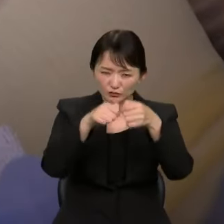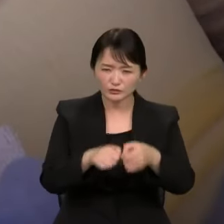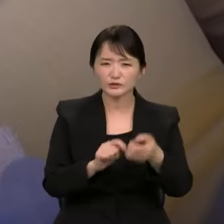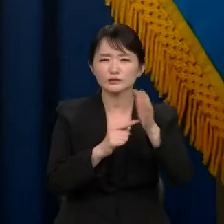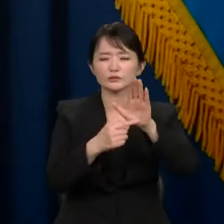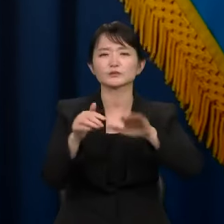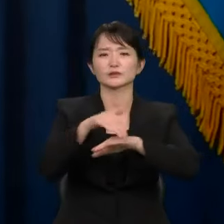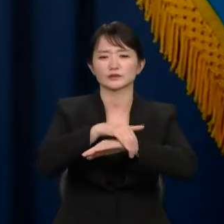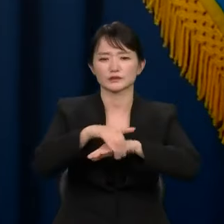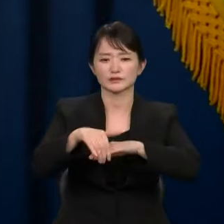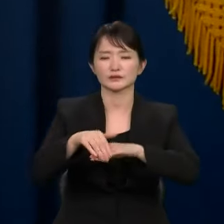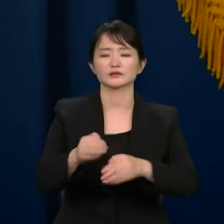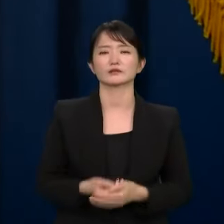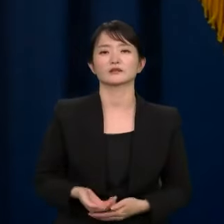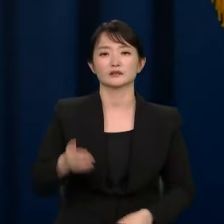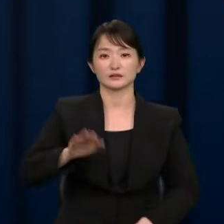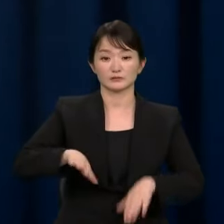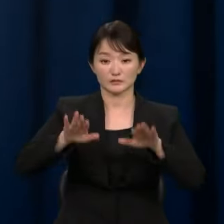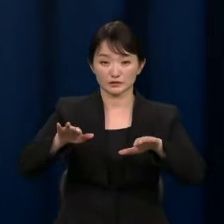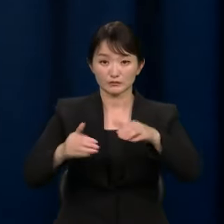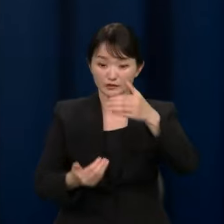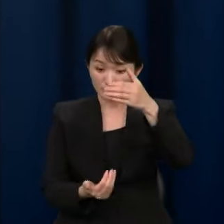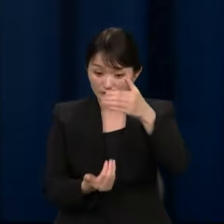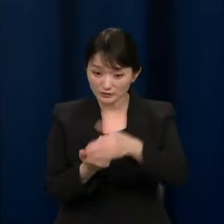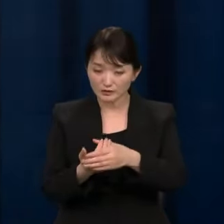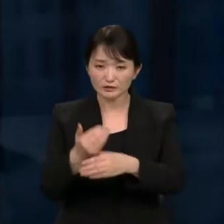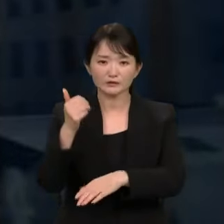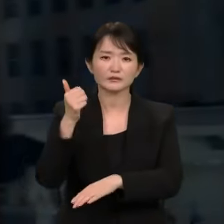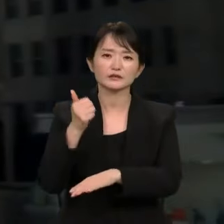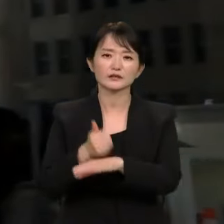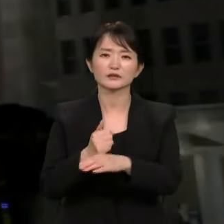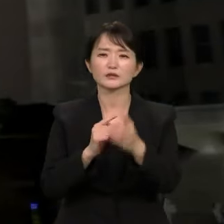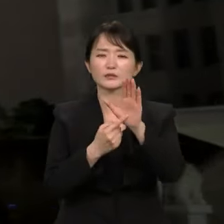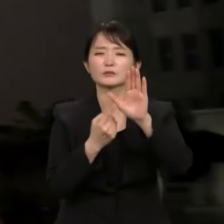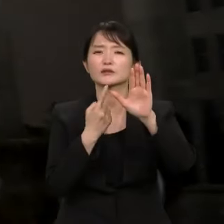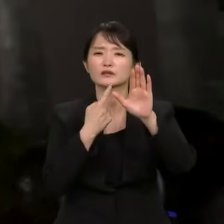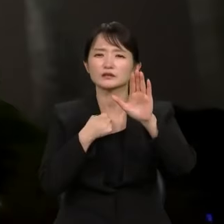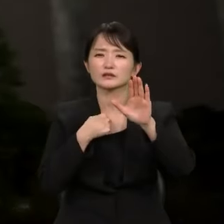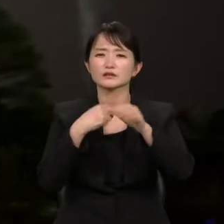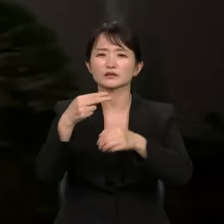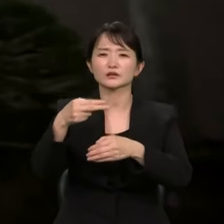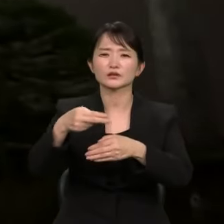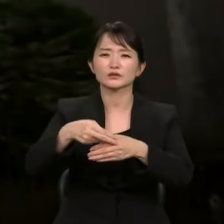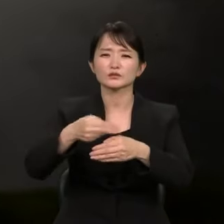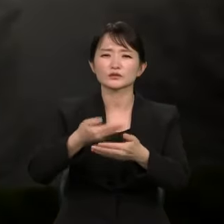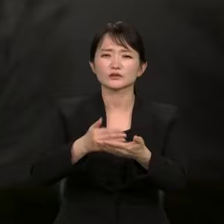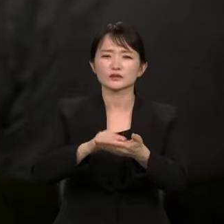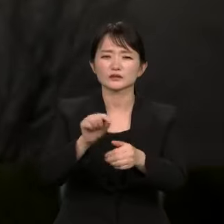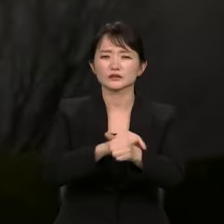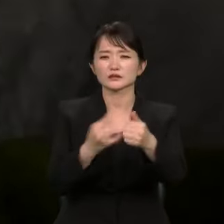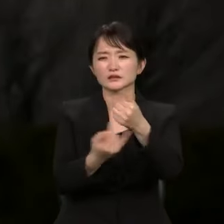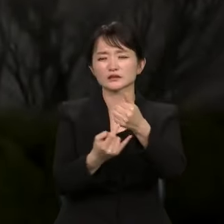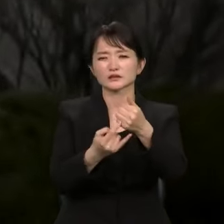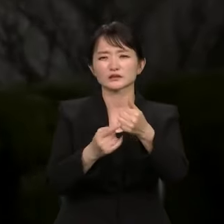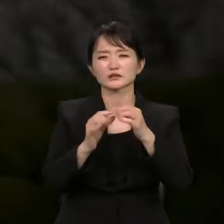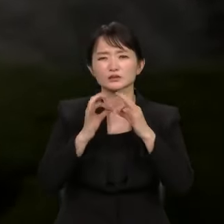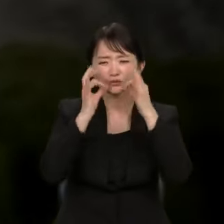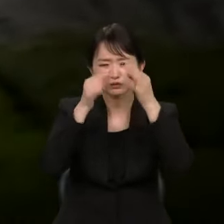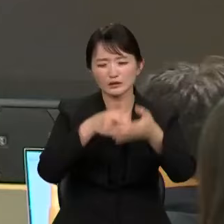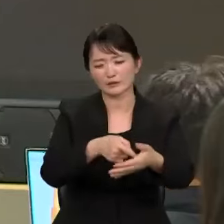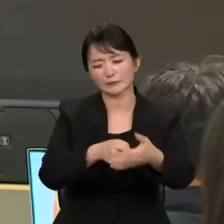예정이었습니다. 하지만 이번 사태로 성과를 내보려던 의료개혁특위의 노력조차 꺾일 위기에 놓인